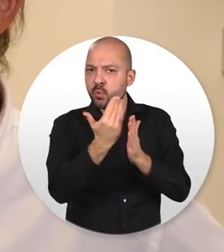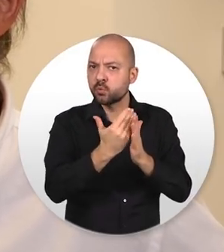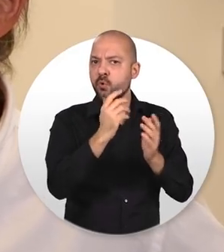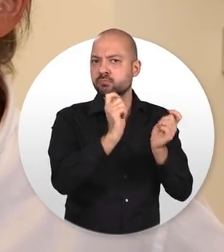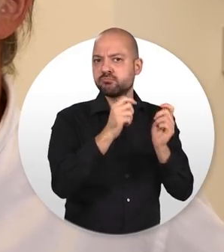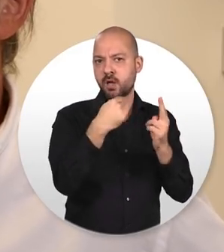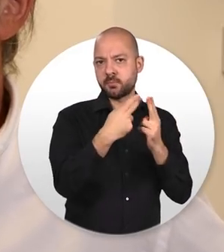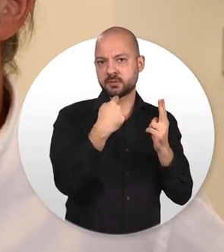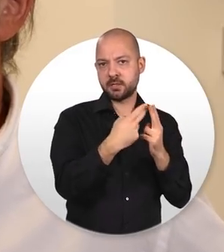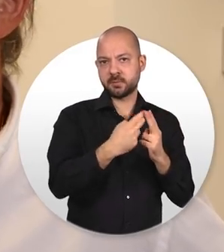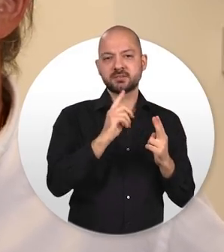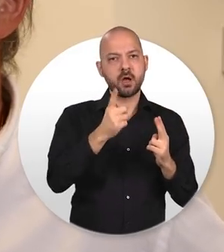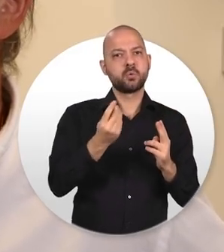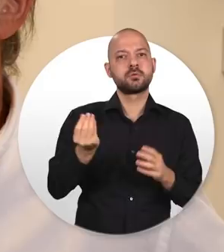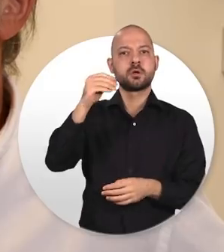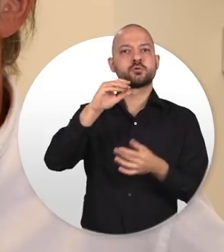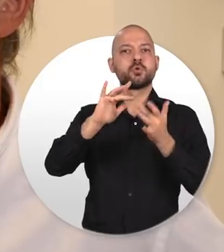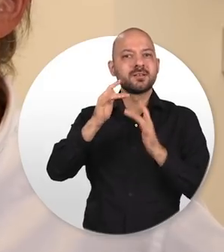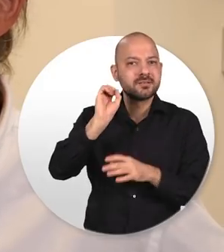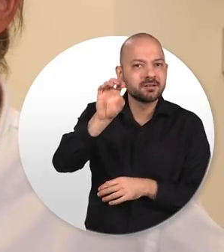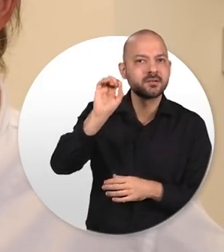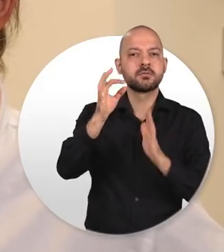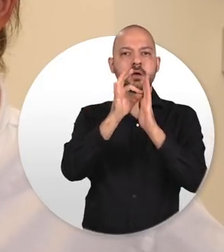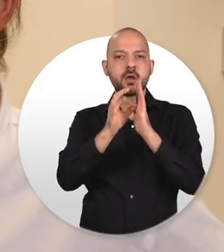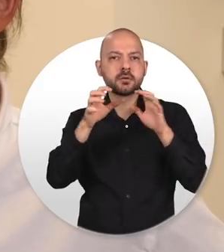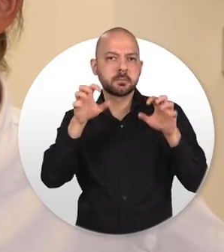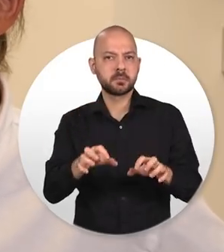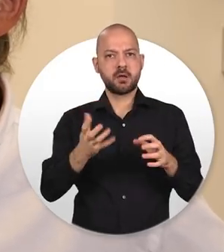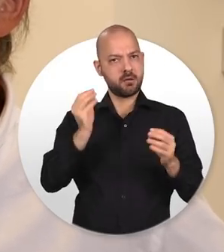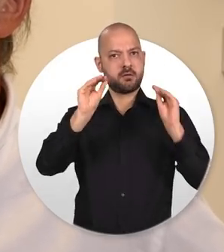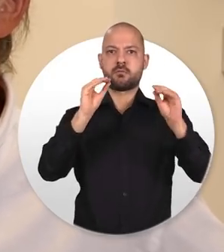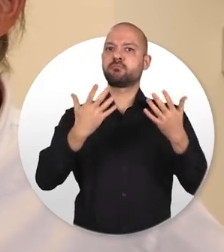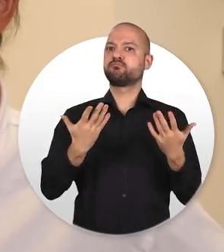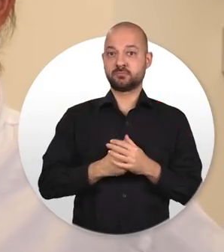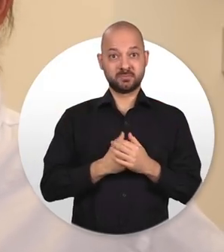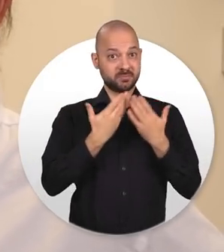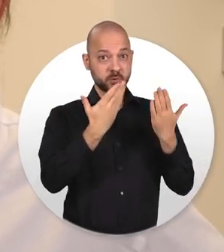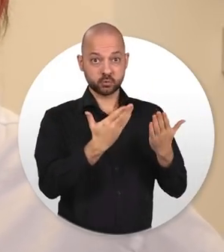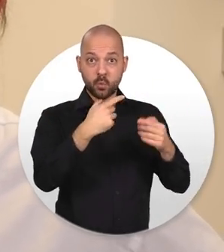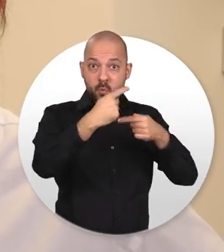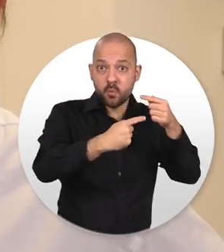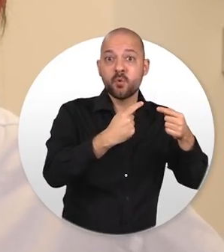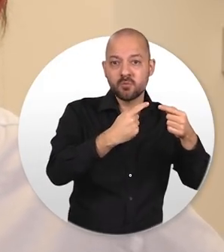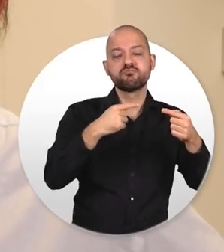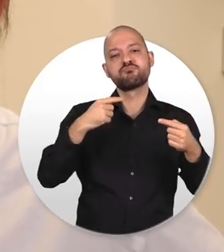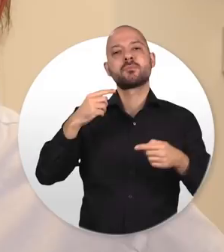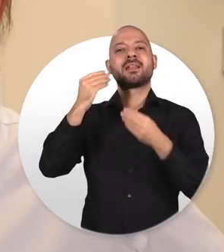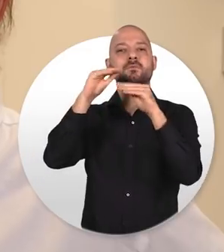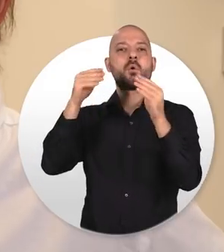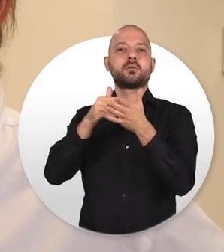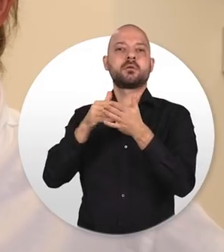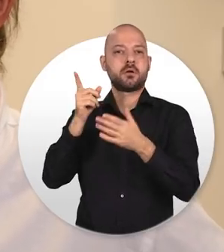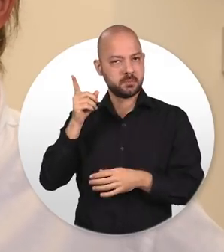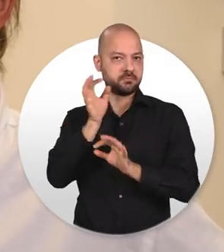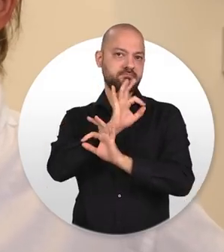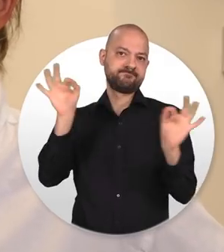informatische Supporten wie Databank und Internet angeboten gehen. Für das zu erreichen, werden Info-Handicap den idealen Partner, an den sich